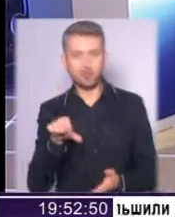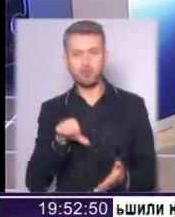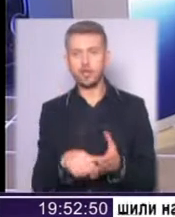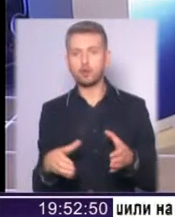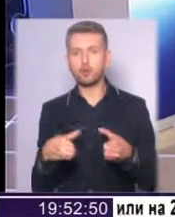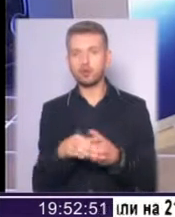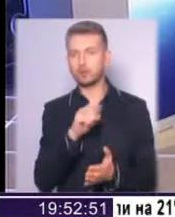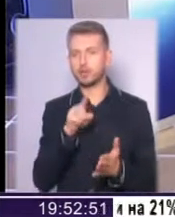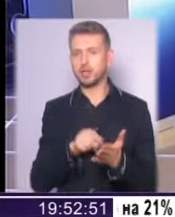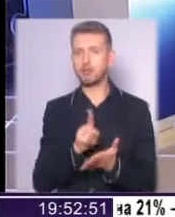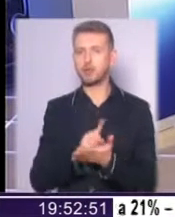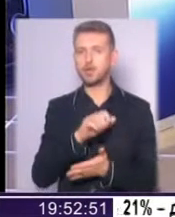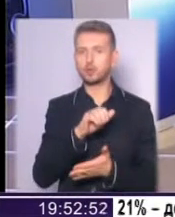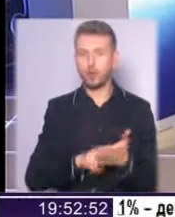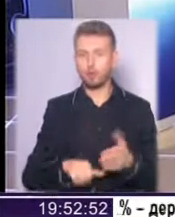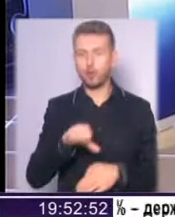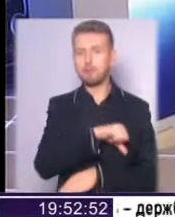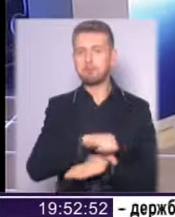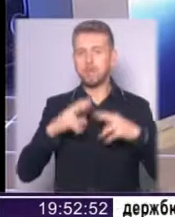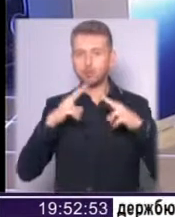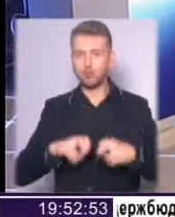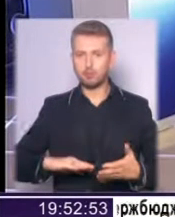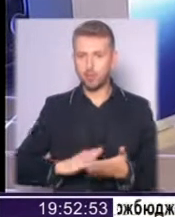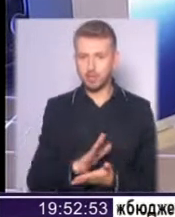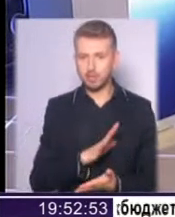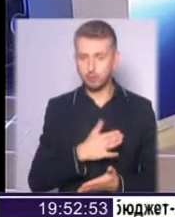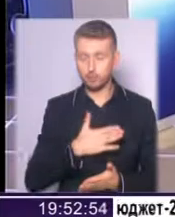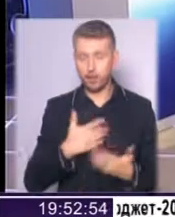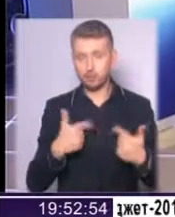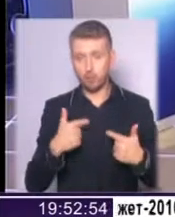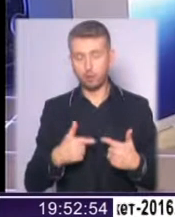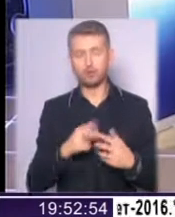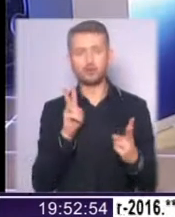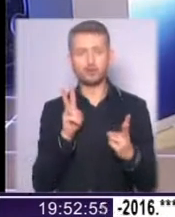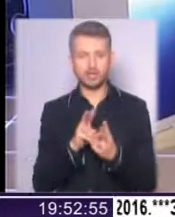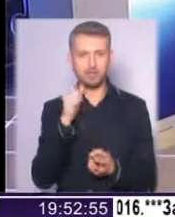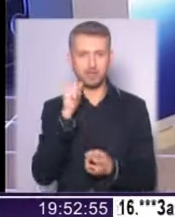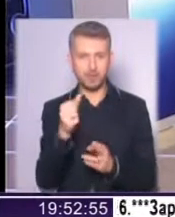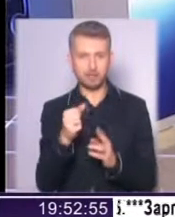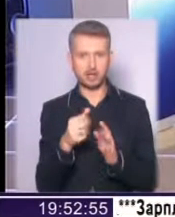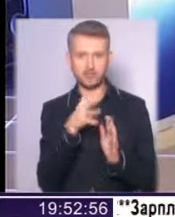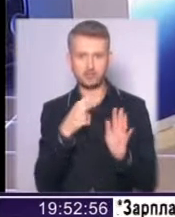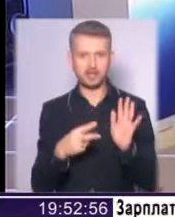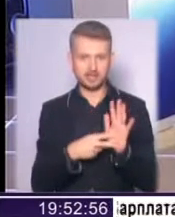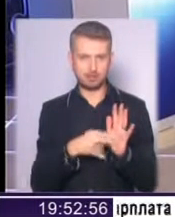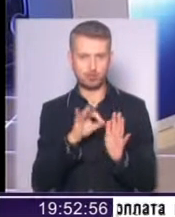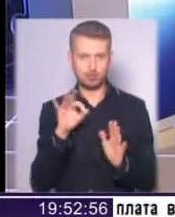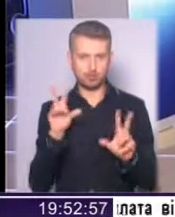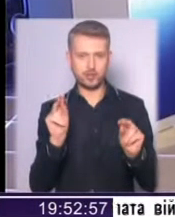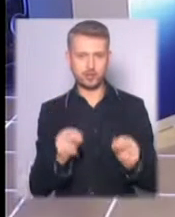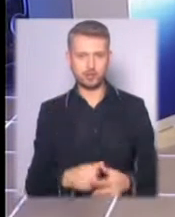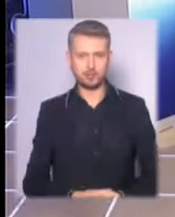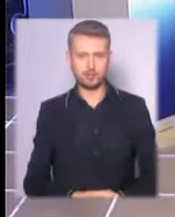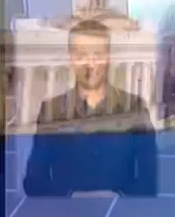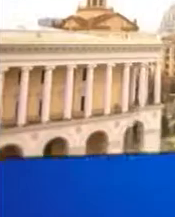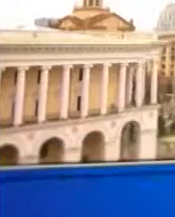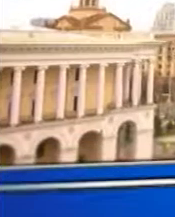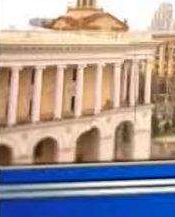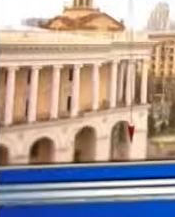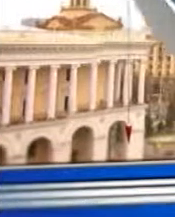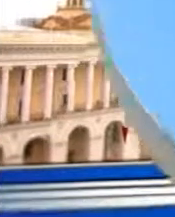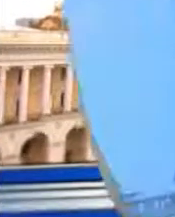само найкращі побажання прийміть від цієї нашої команди і від глядачів. Глядачам нагадаю, що Михайло Головко, народний депутат